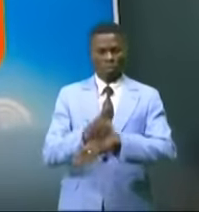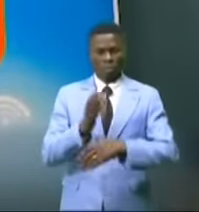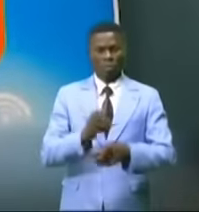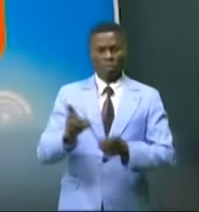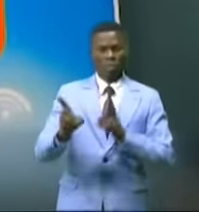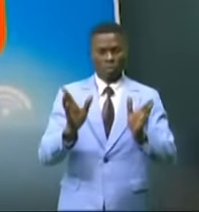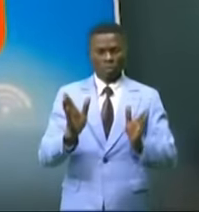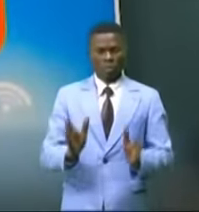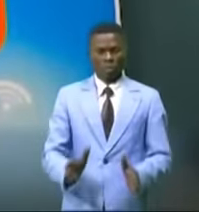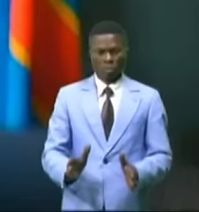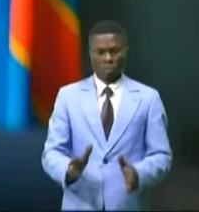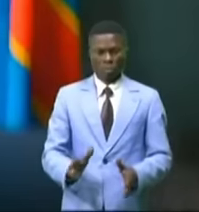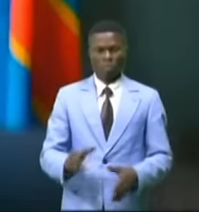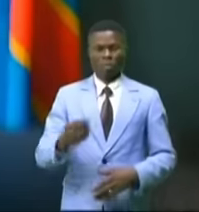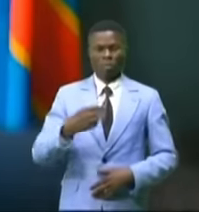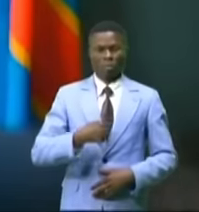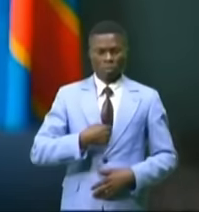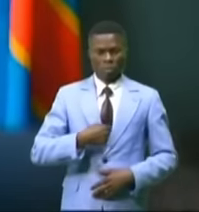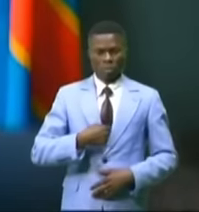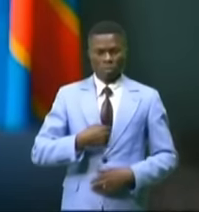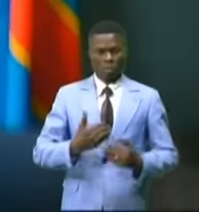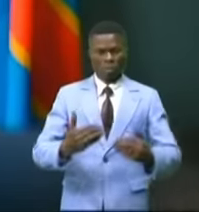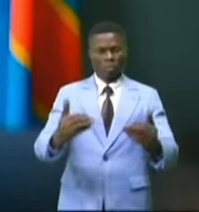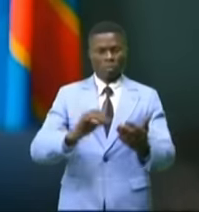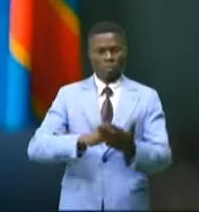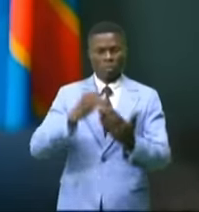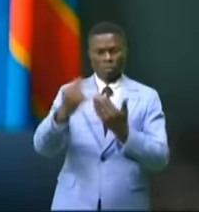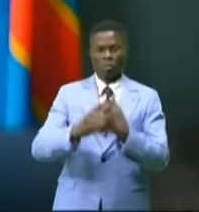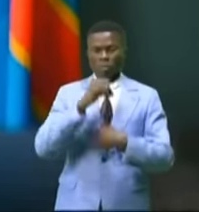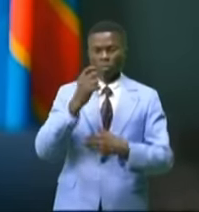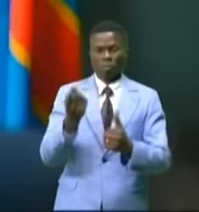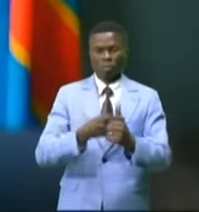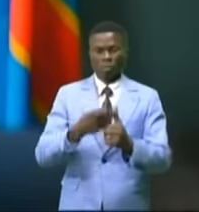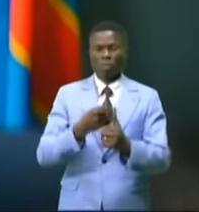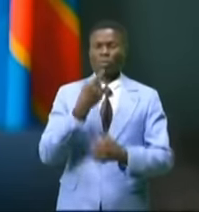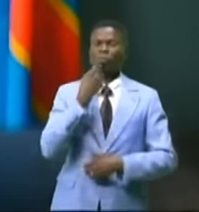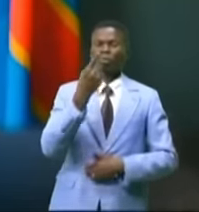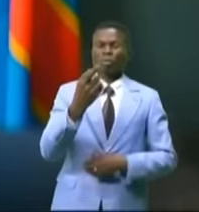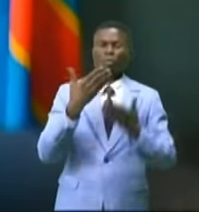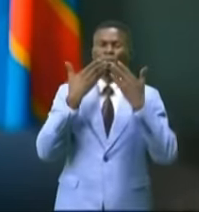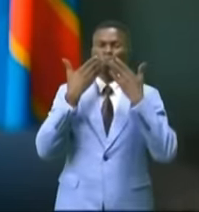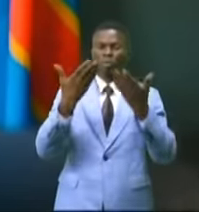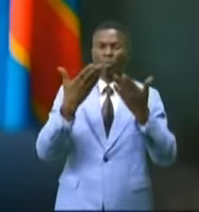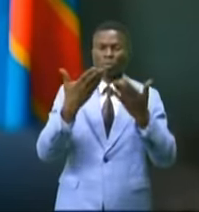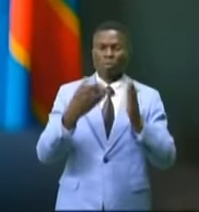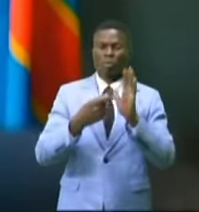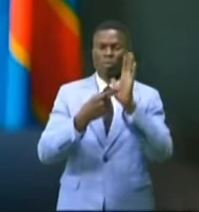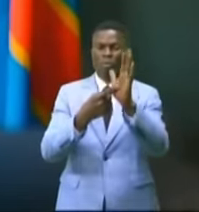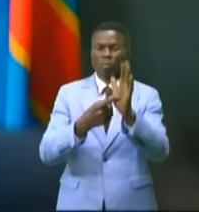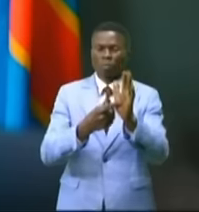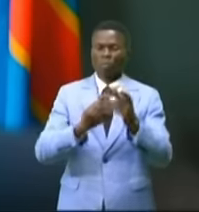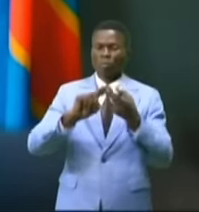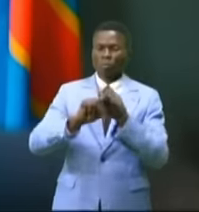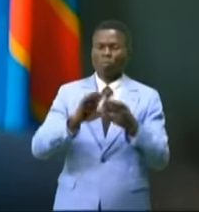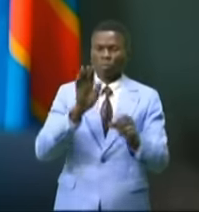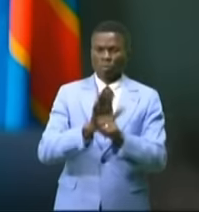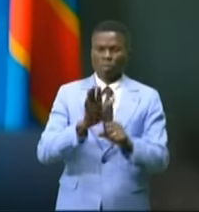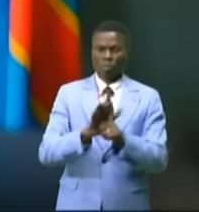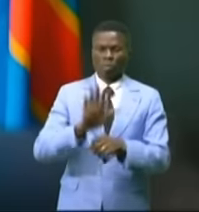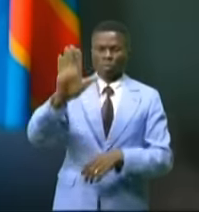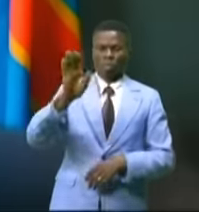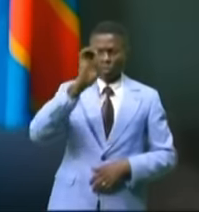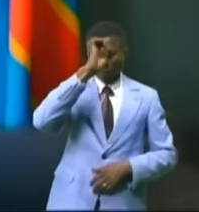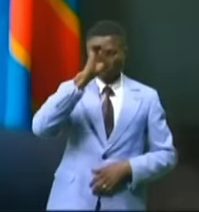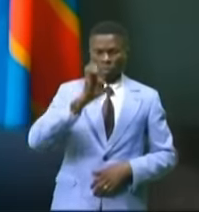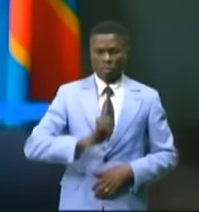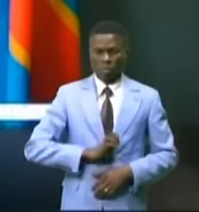d'administration. Je ne saurais poursuivre mon propos sans rendre hommage et exprimer ma sincère gratitude à son